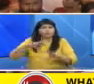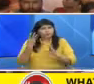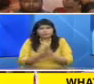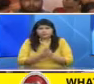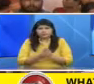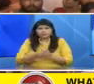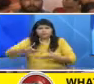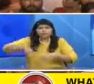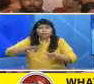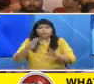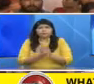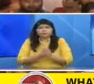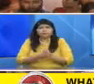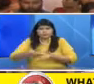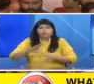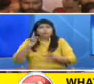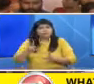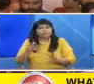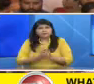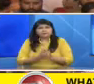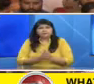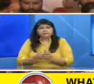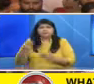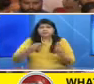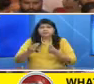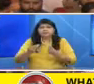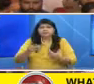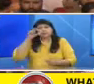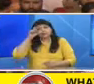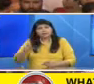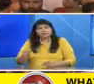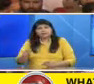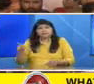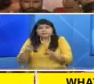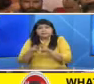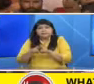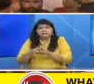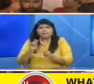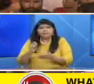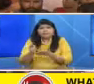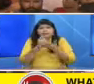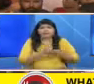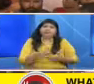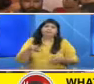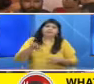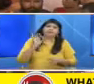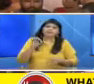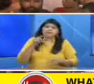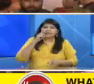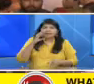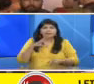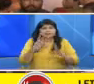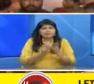तो फुटबॉल की टीम फुटबॉल तो खेलेंगे ही, लेकिन एकाध गांधी के आदर्शों के अनुरूप सेवा का काम भी करेंगे। हमारी लेडीज क्लब